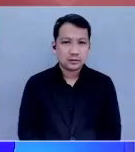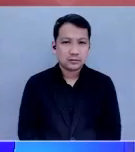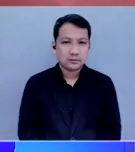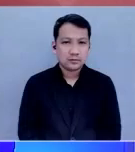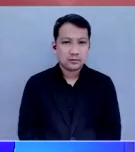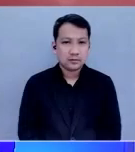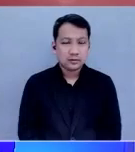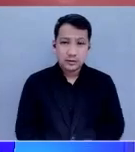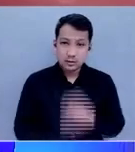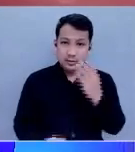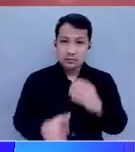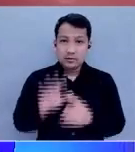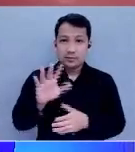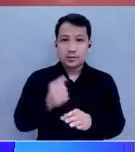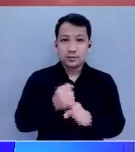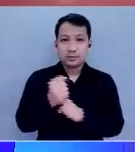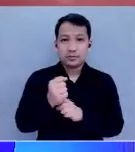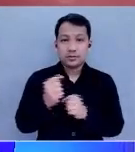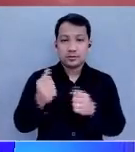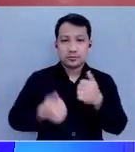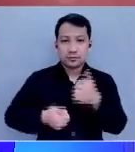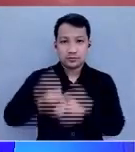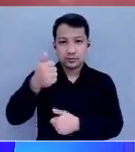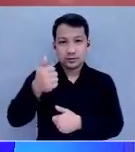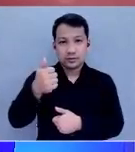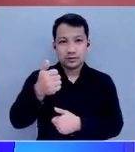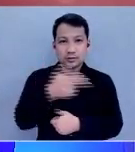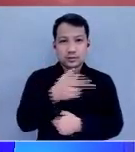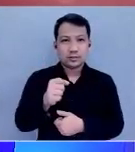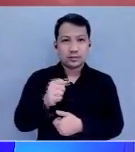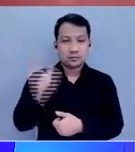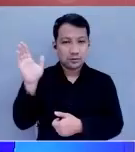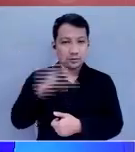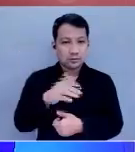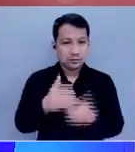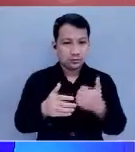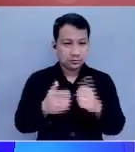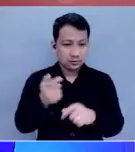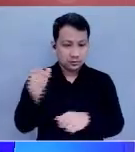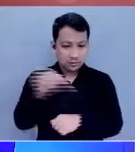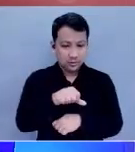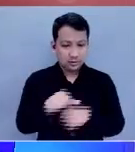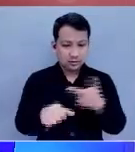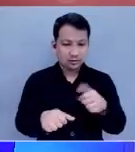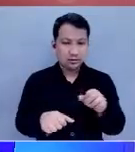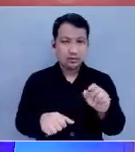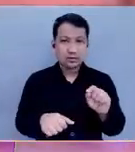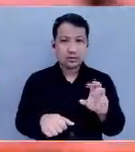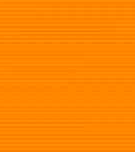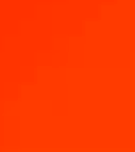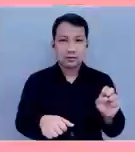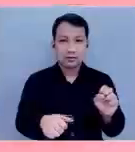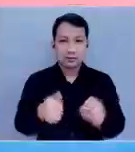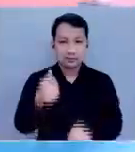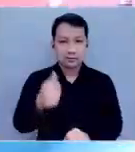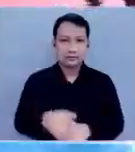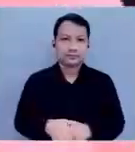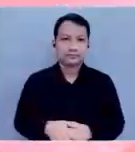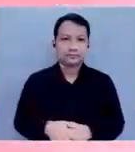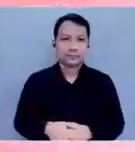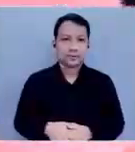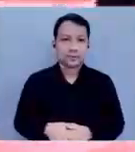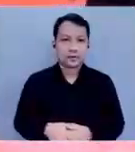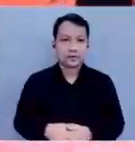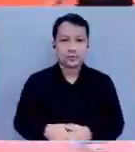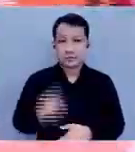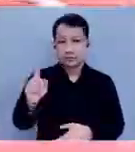mga kapatid, 5 straight wins na ang PLDT High Speed Hitters matapos talunin ang Galleries Tower High Risers. Tigit ang first set ng